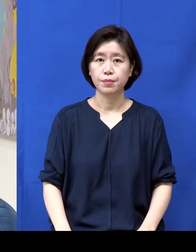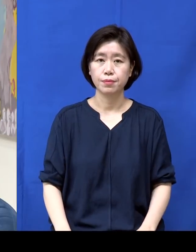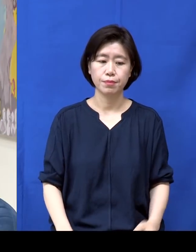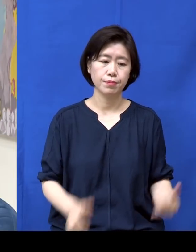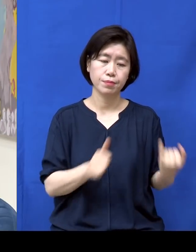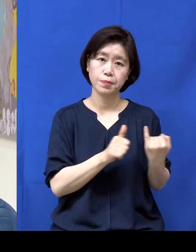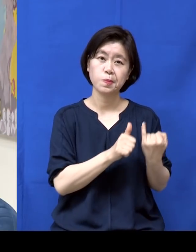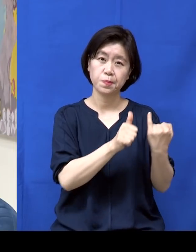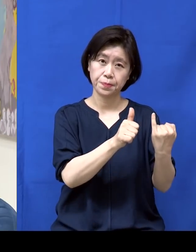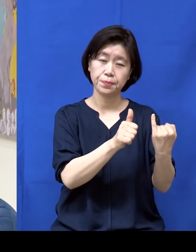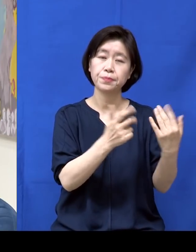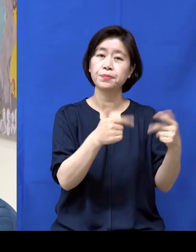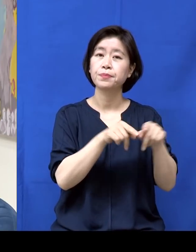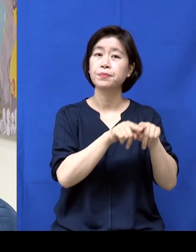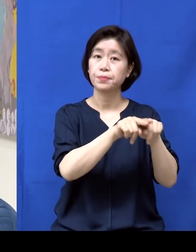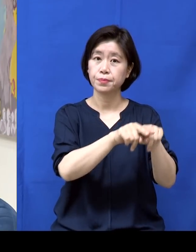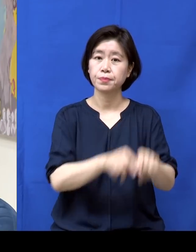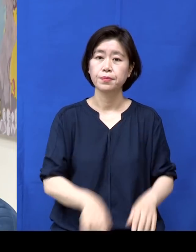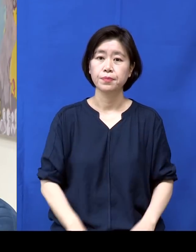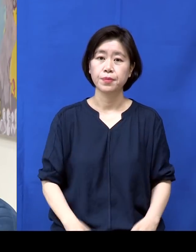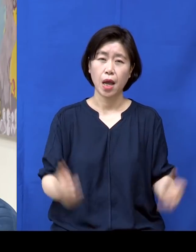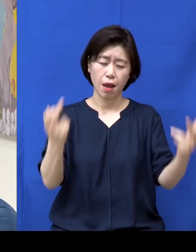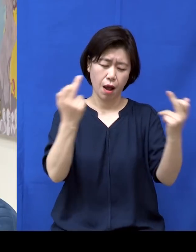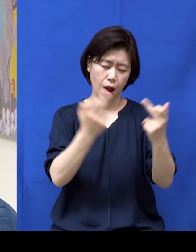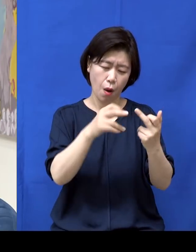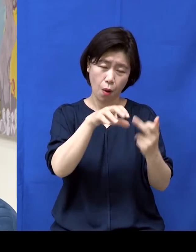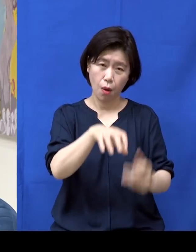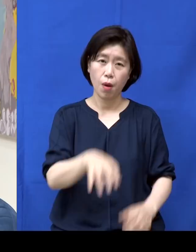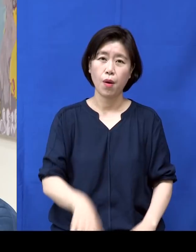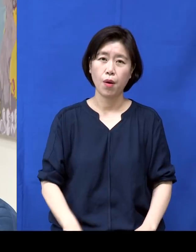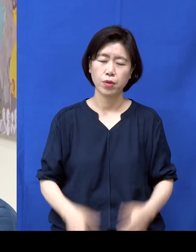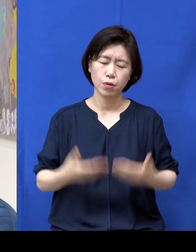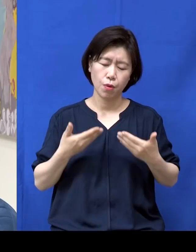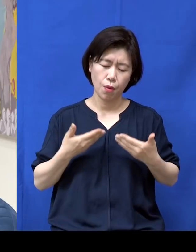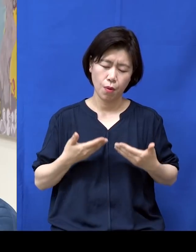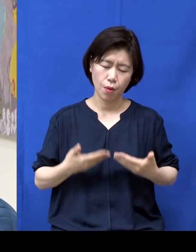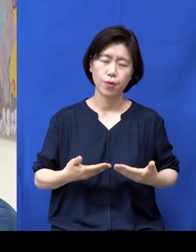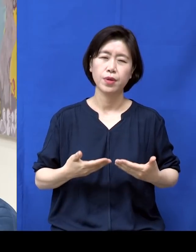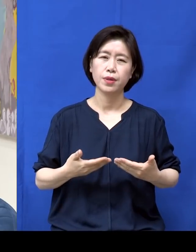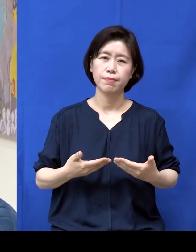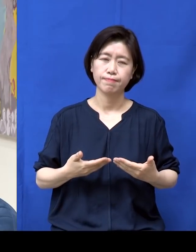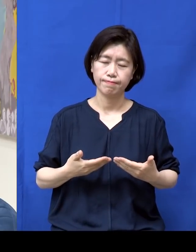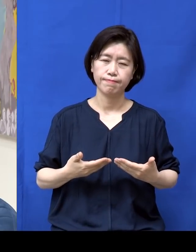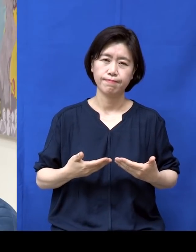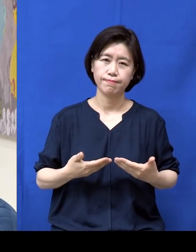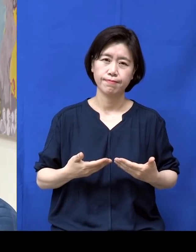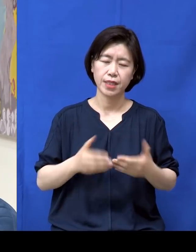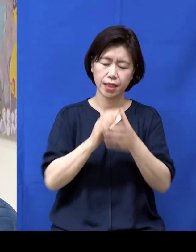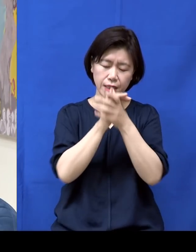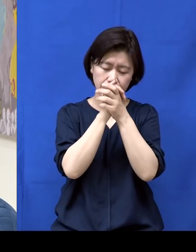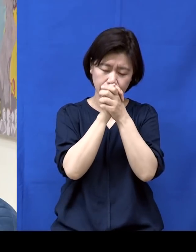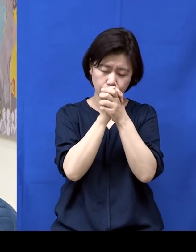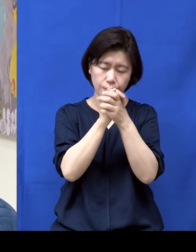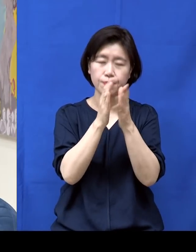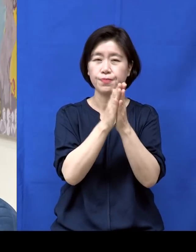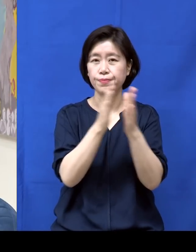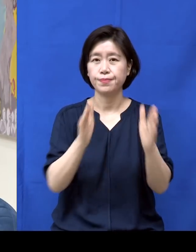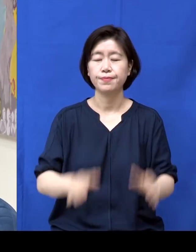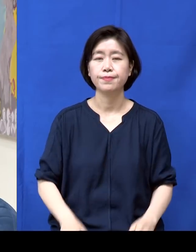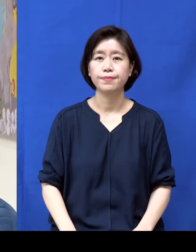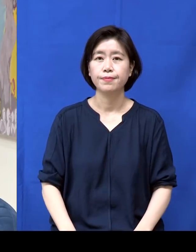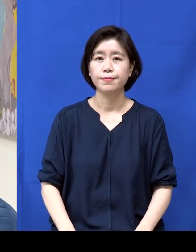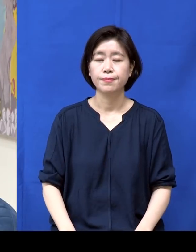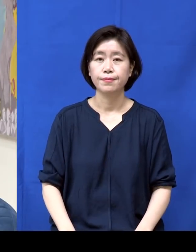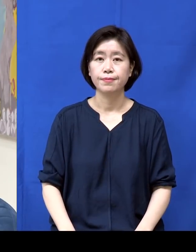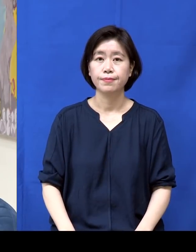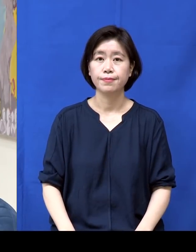아내하고 둘이 가서 아주 깊은 산골에 들어가서 조용히 삶도 돌아보고 하나님께 기도를 하게 된 거죠.